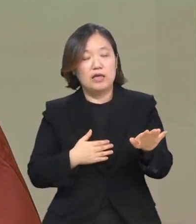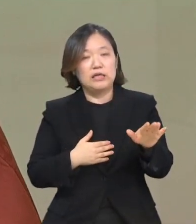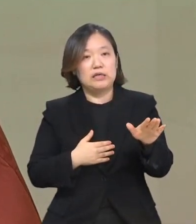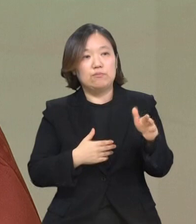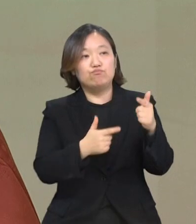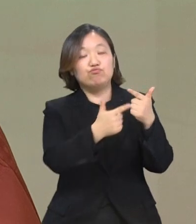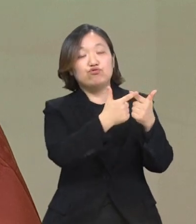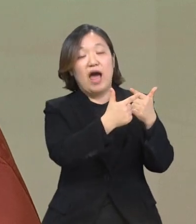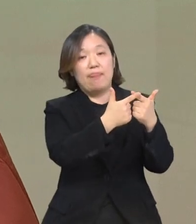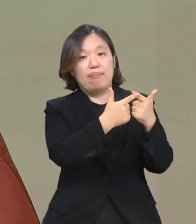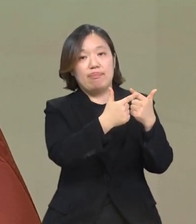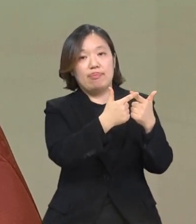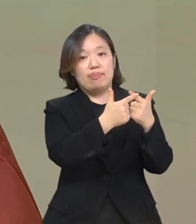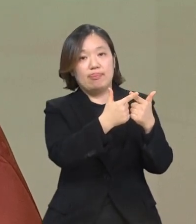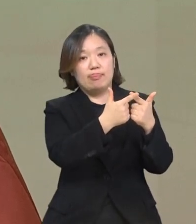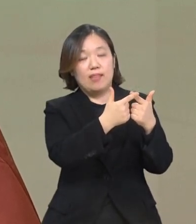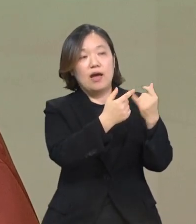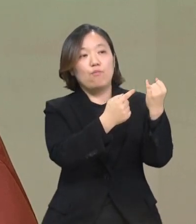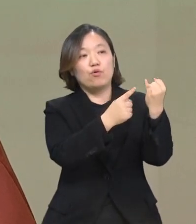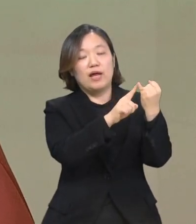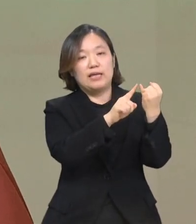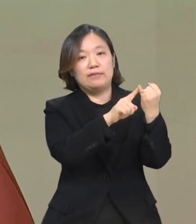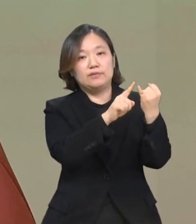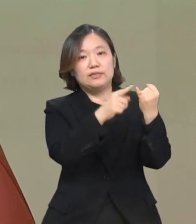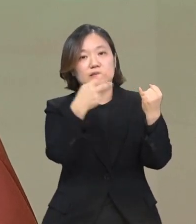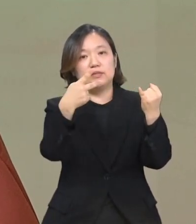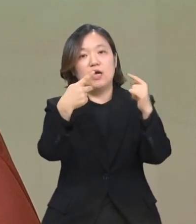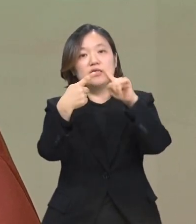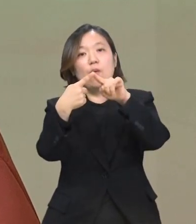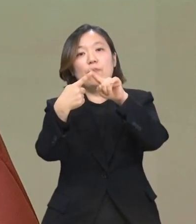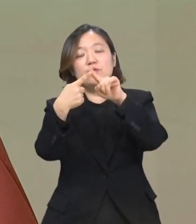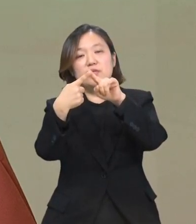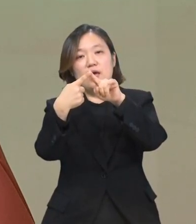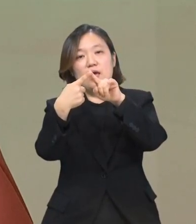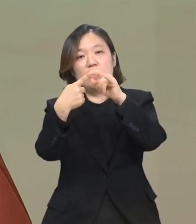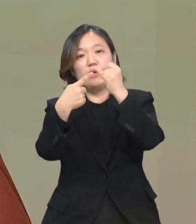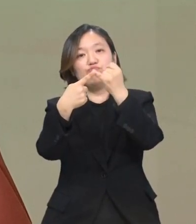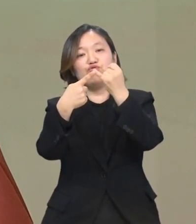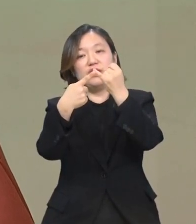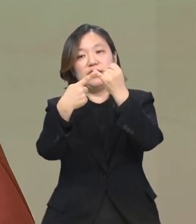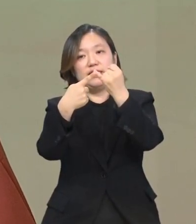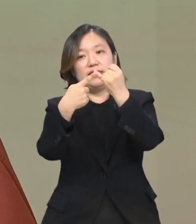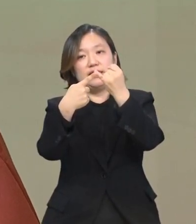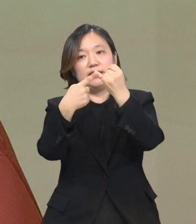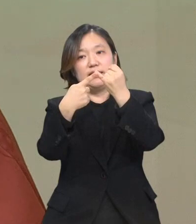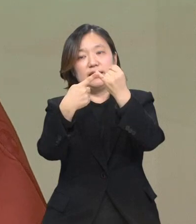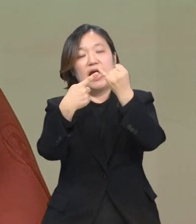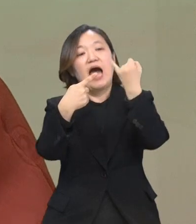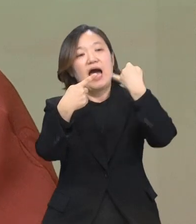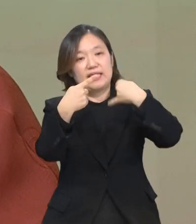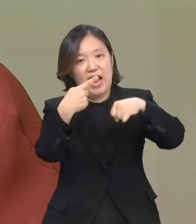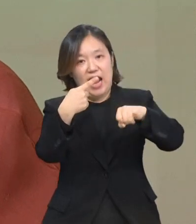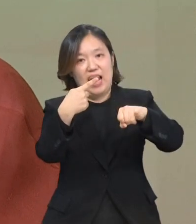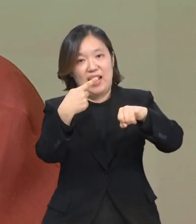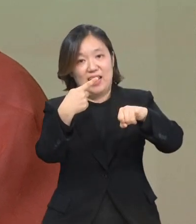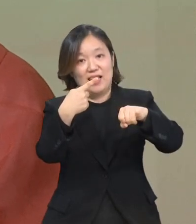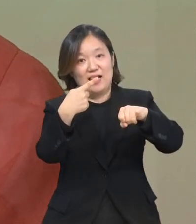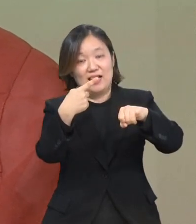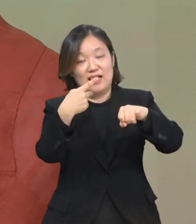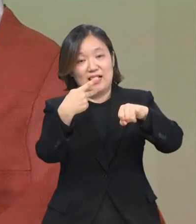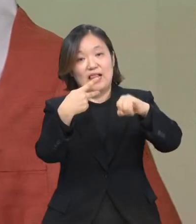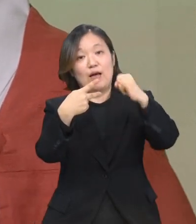조강지처 어머니가 조강지처 본처라고 하죠 첫 번째 부인 소생이었대요